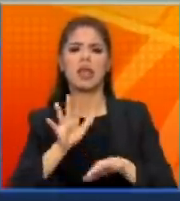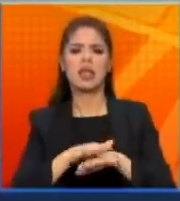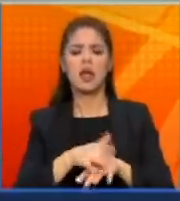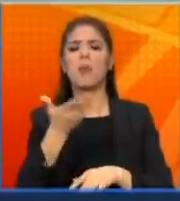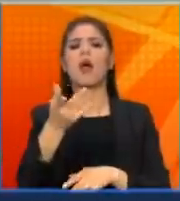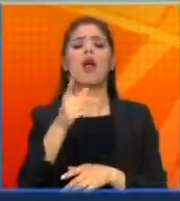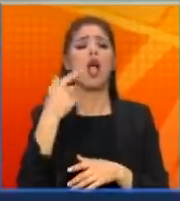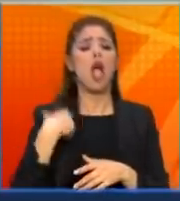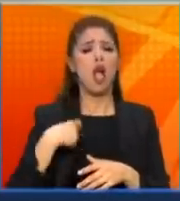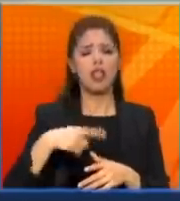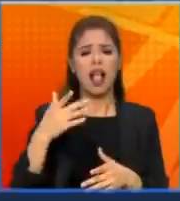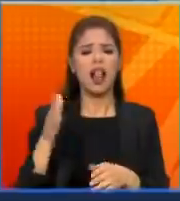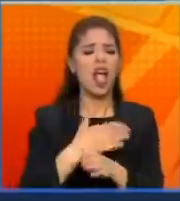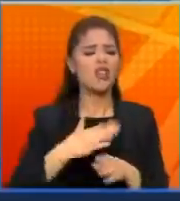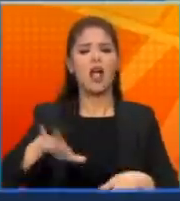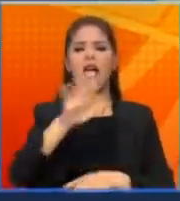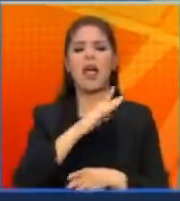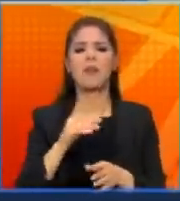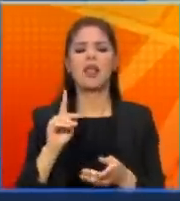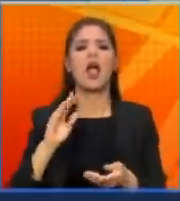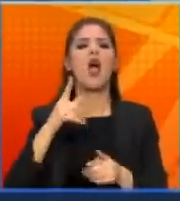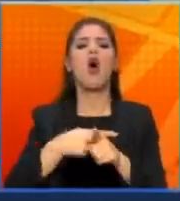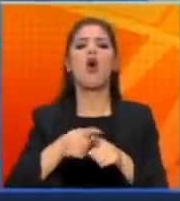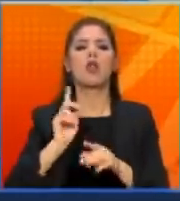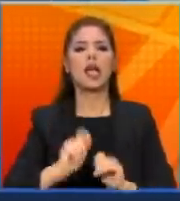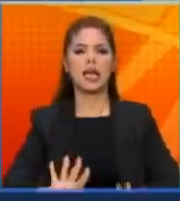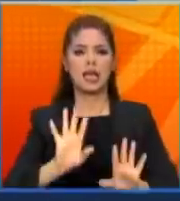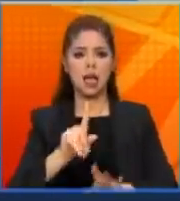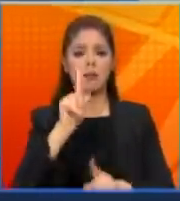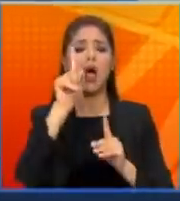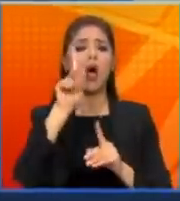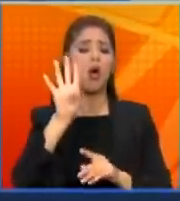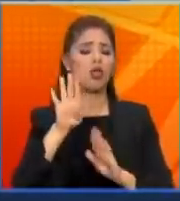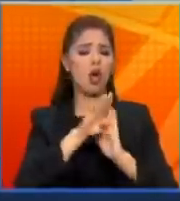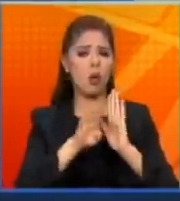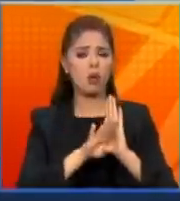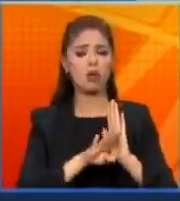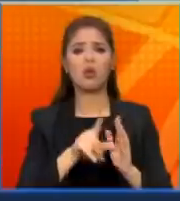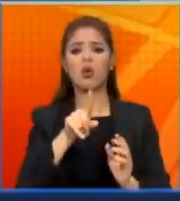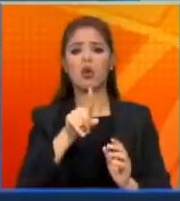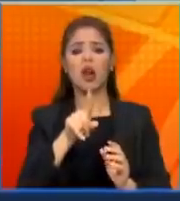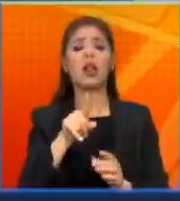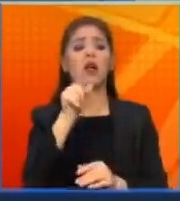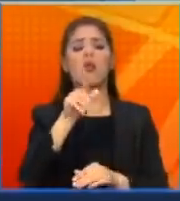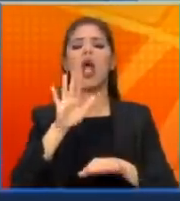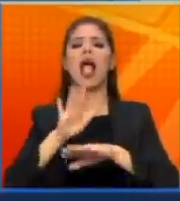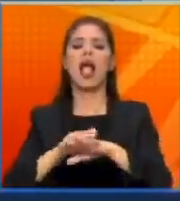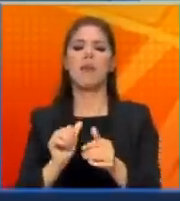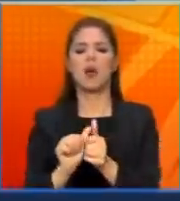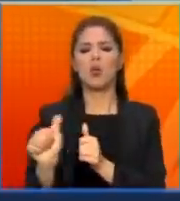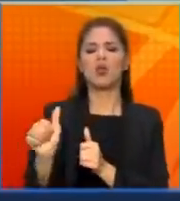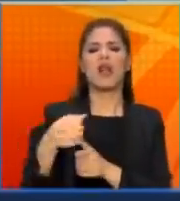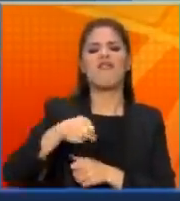kişisel eşyalarınızı ortak kullanmayın. 14 madde kuralının aslında amacı temastan kaçınmak.